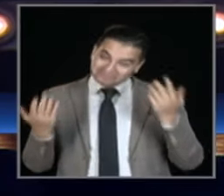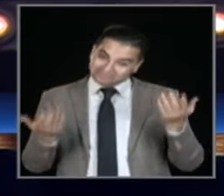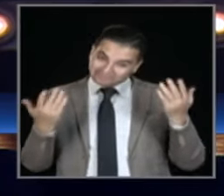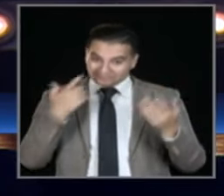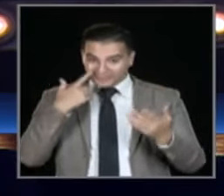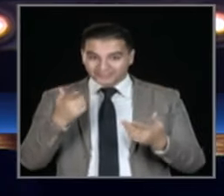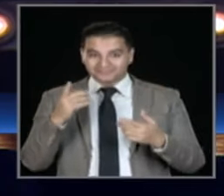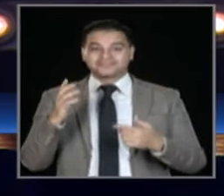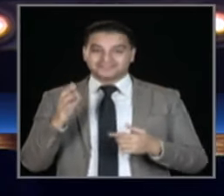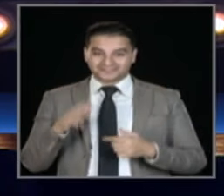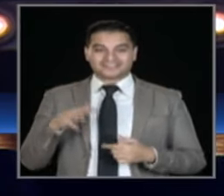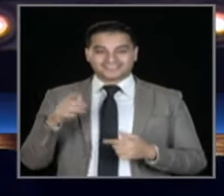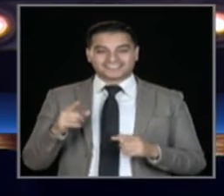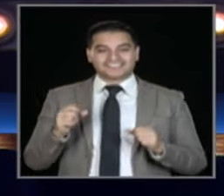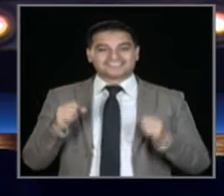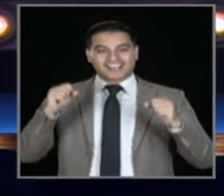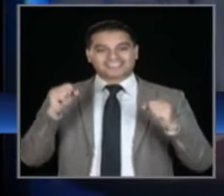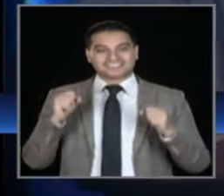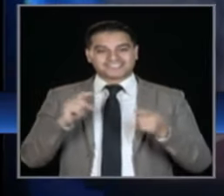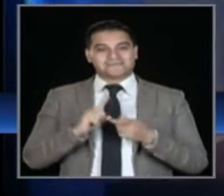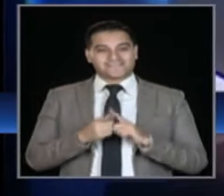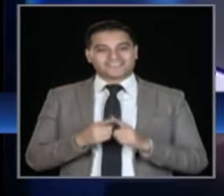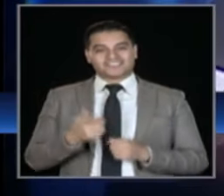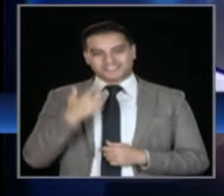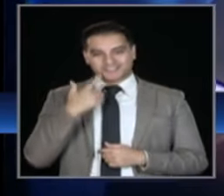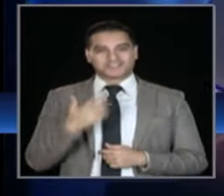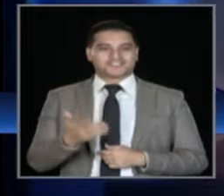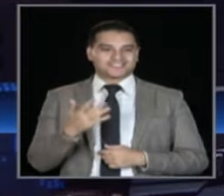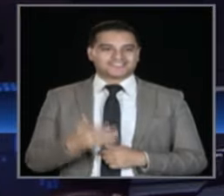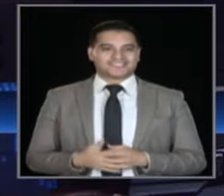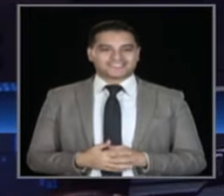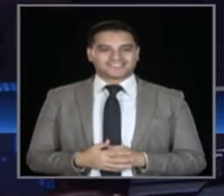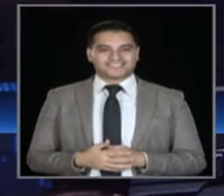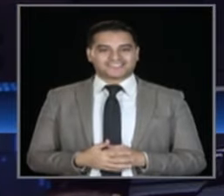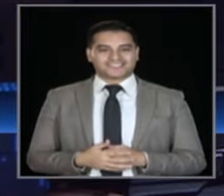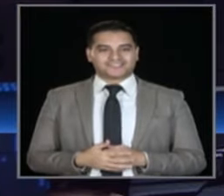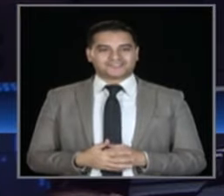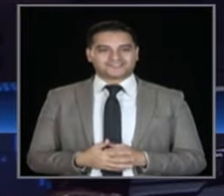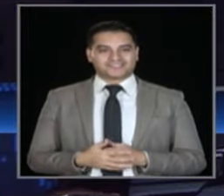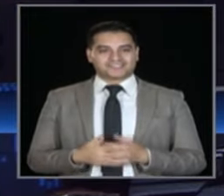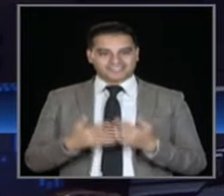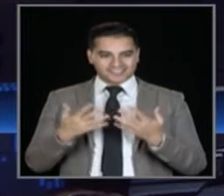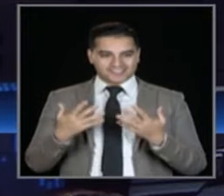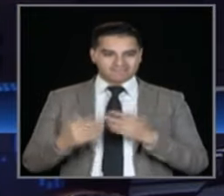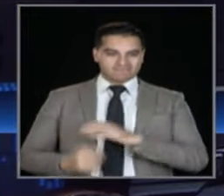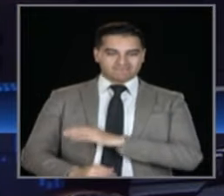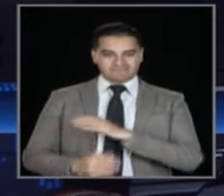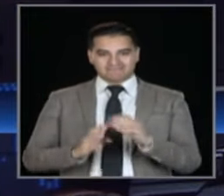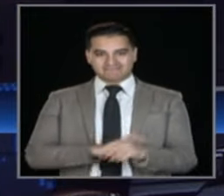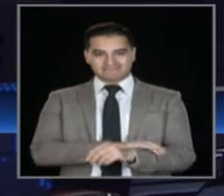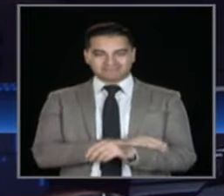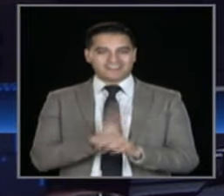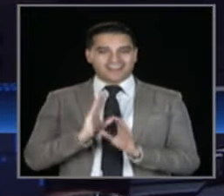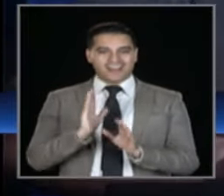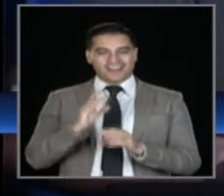انت مش داخل تشيل حديد، سؤال القدرات الذهنية بتحل هنا مش بالدراع. لا